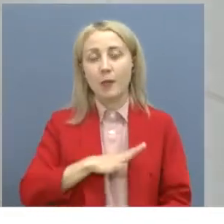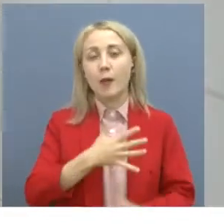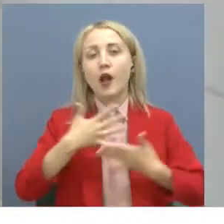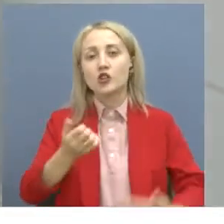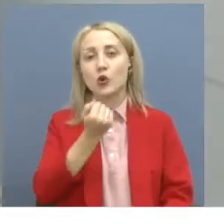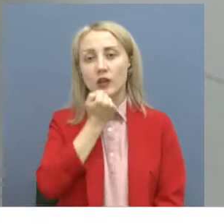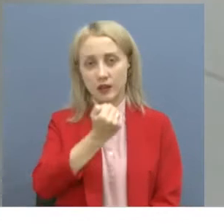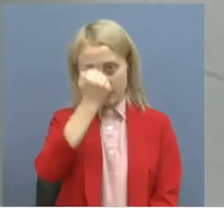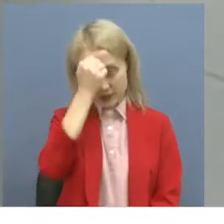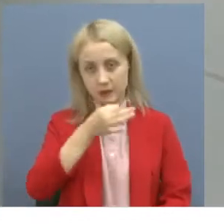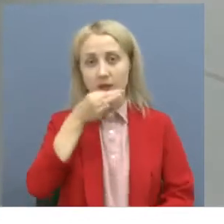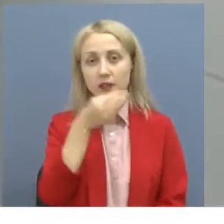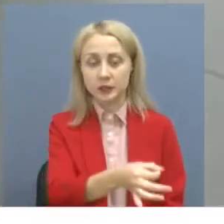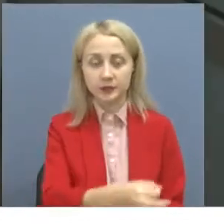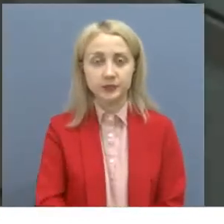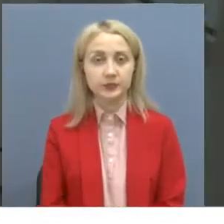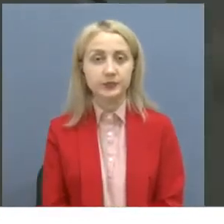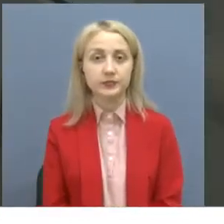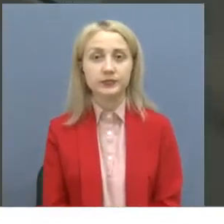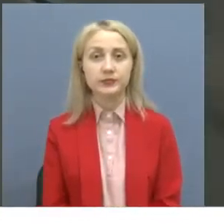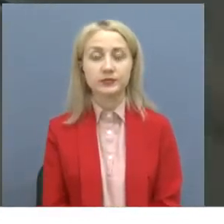ақ халаттыларға алғыс айтты.